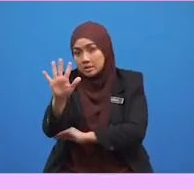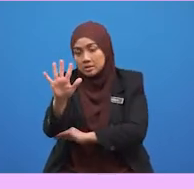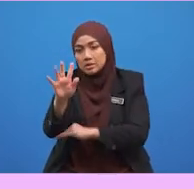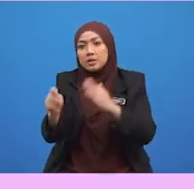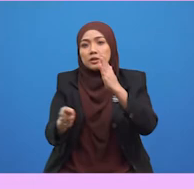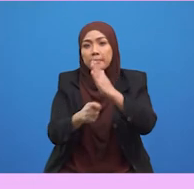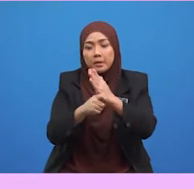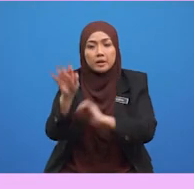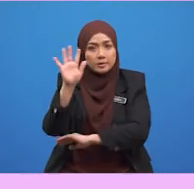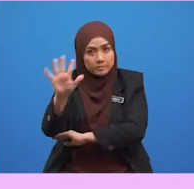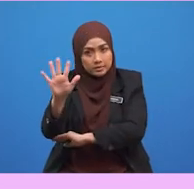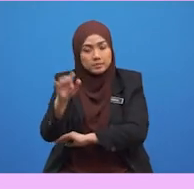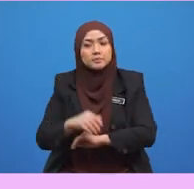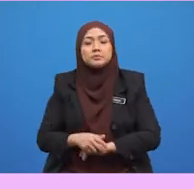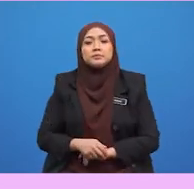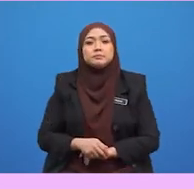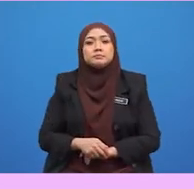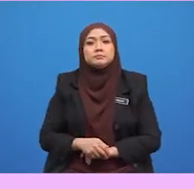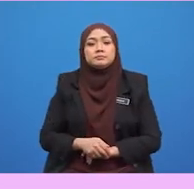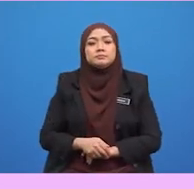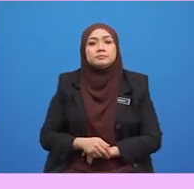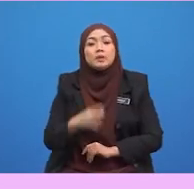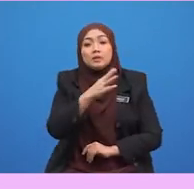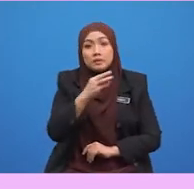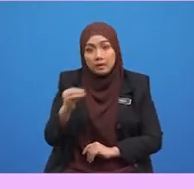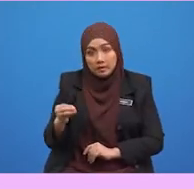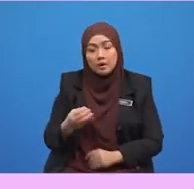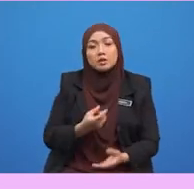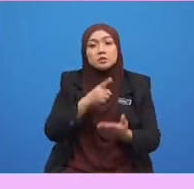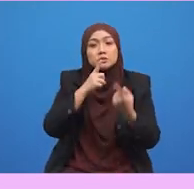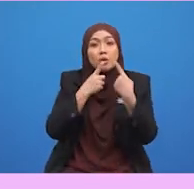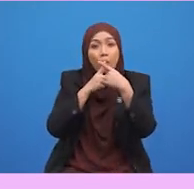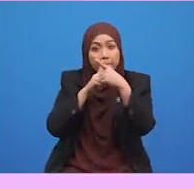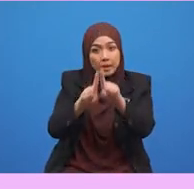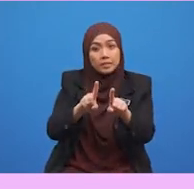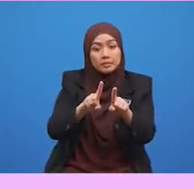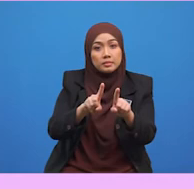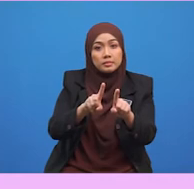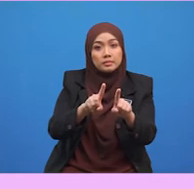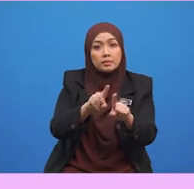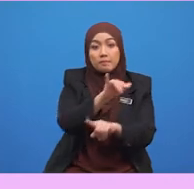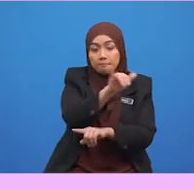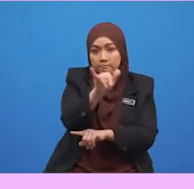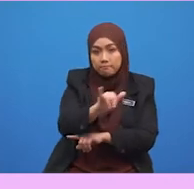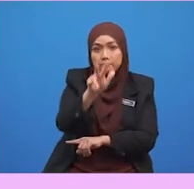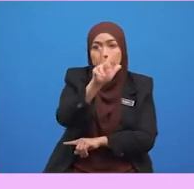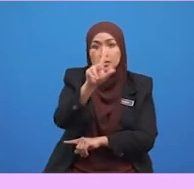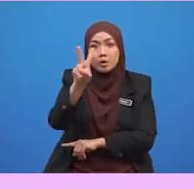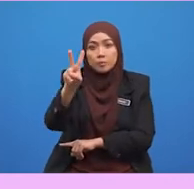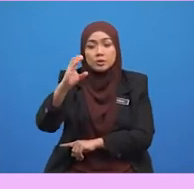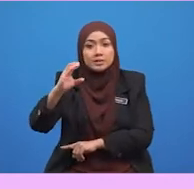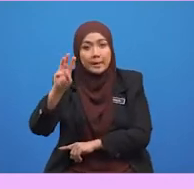5 tambah 5. Hasil tambah yang diperolehi sama dengan